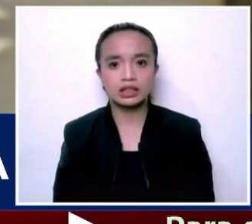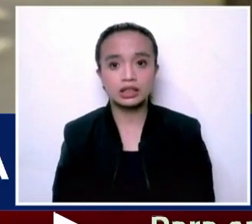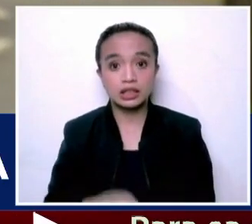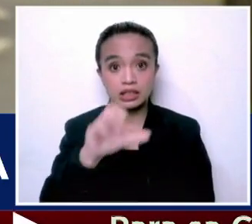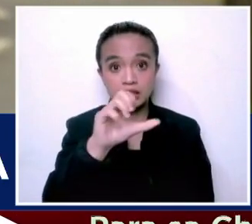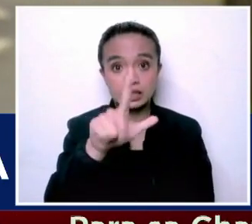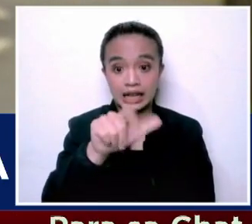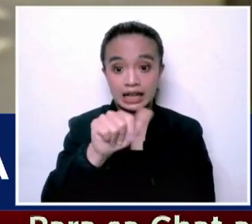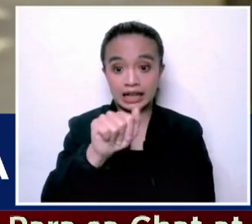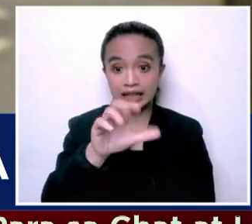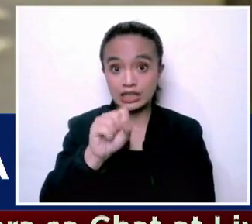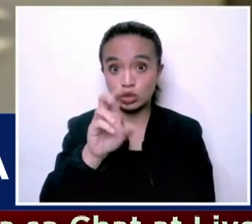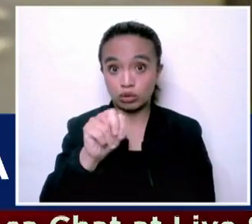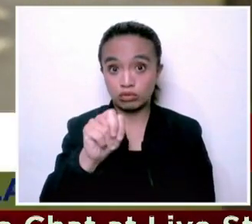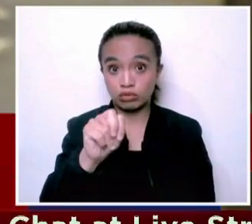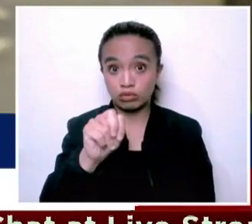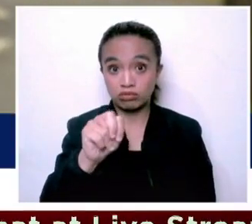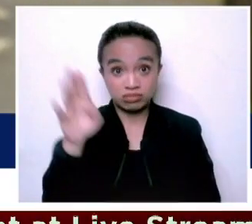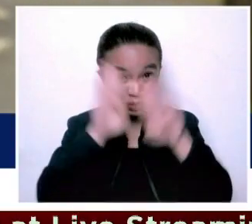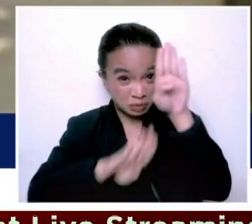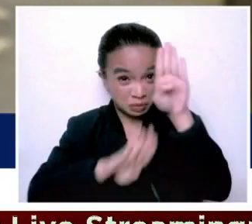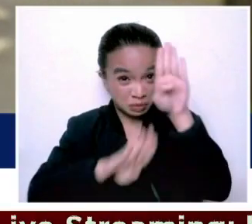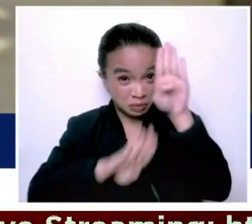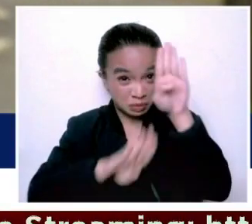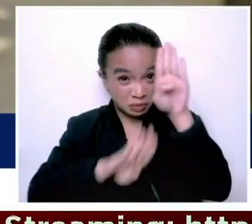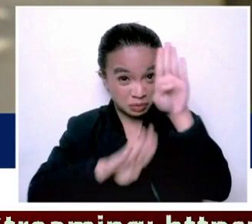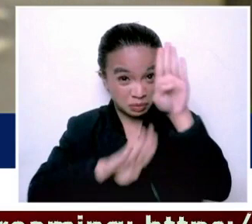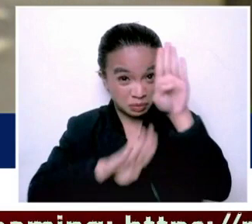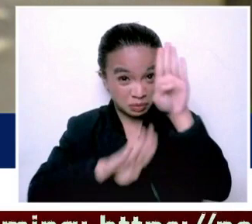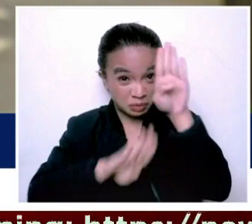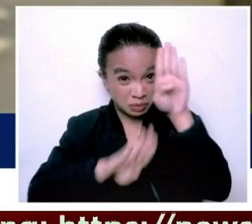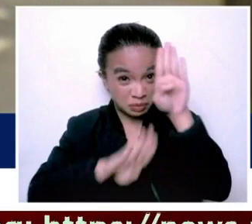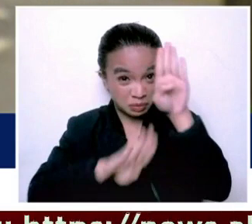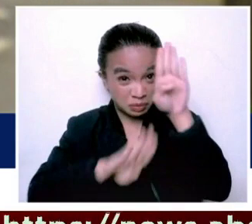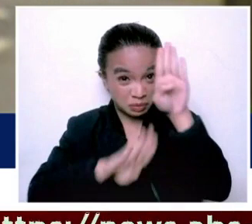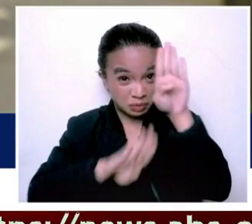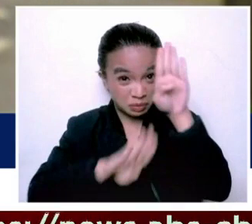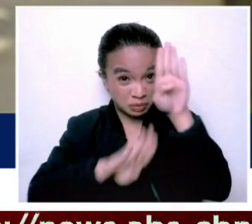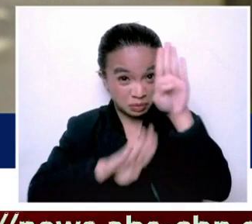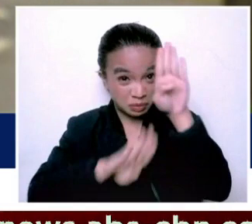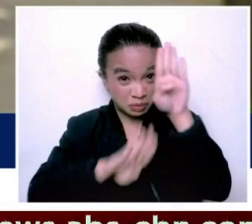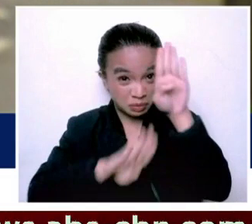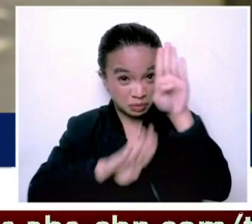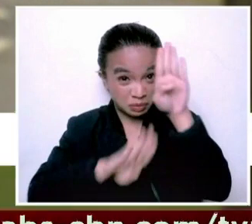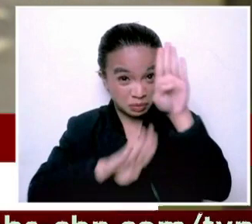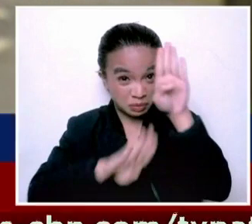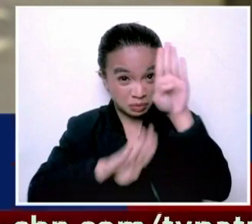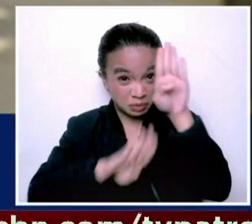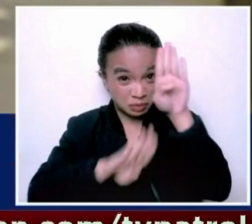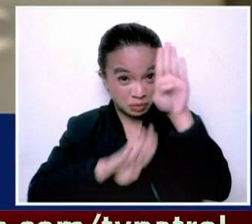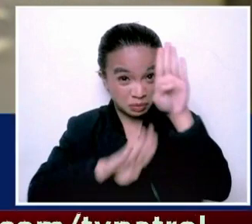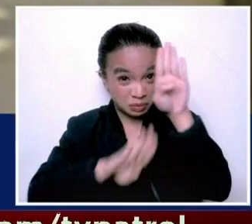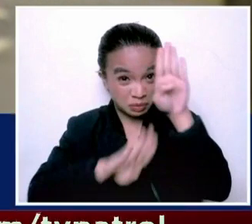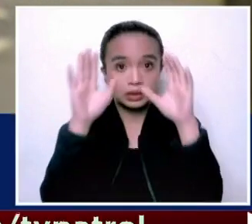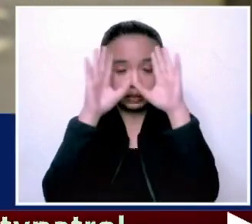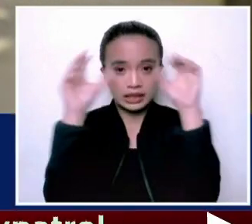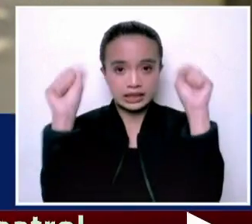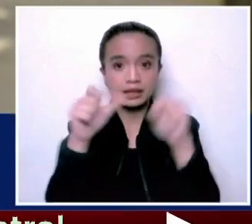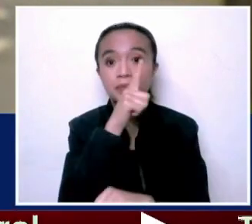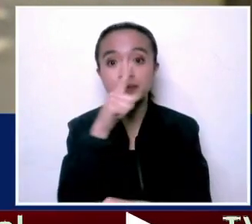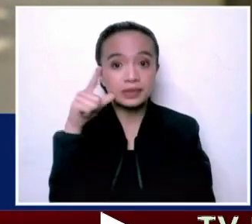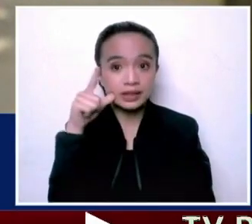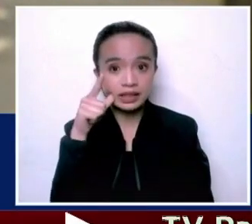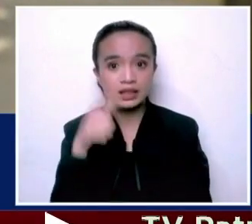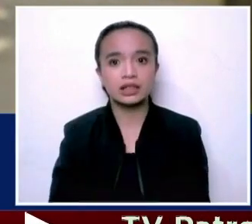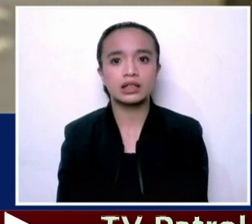kay Vice President Lenny Robredo, ang ilang dating opisyal ng pamahalaan, kabilang ang dating sumuporta sa kanya. Nangako naman